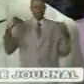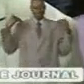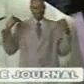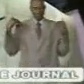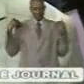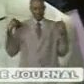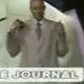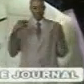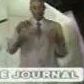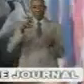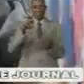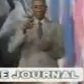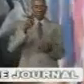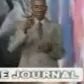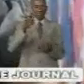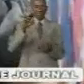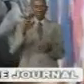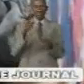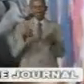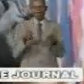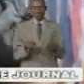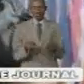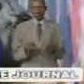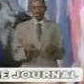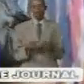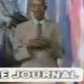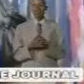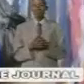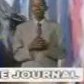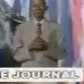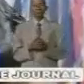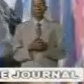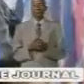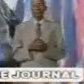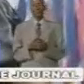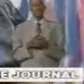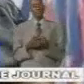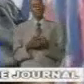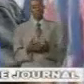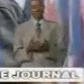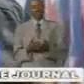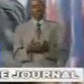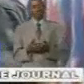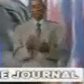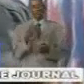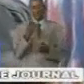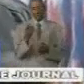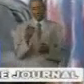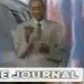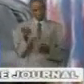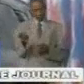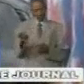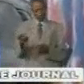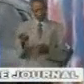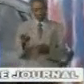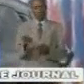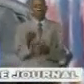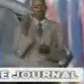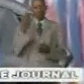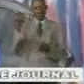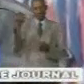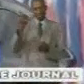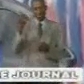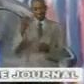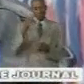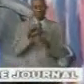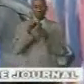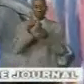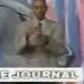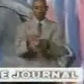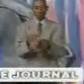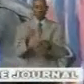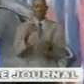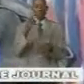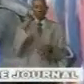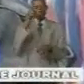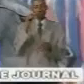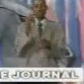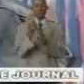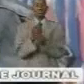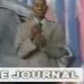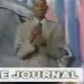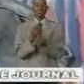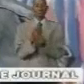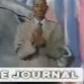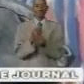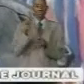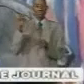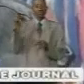bonheur. Ce thème contribue ainsi à l'effort du gouvernement de la République quant à la réalisation du programme initié par